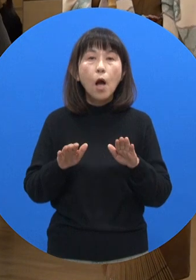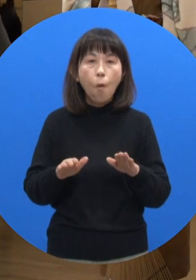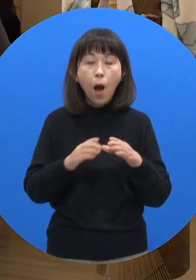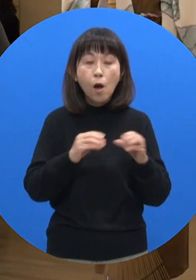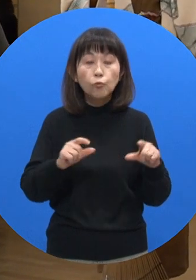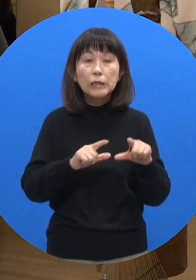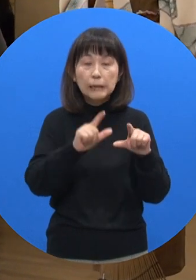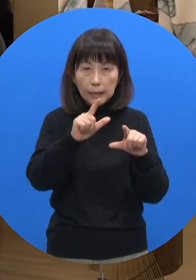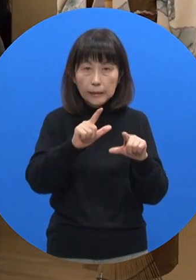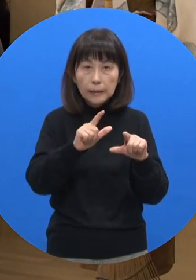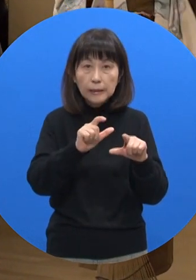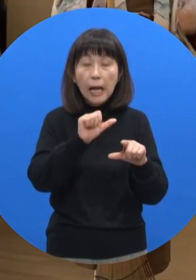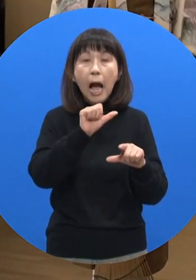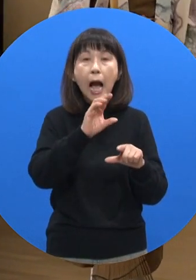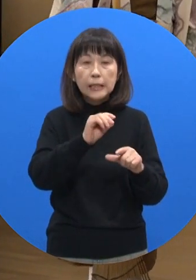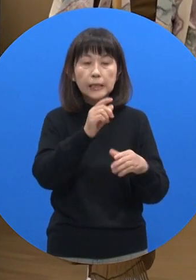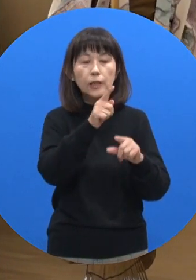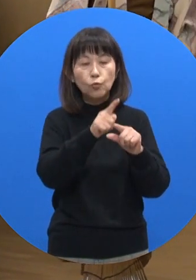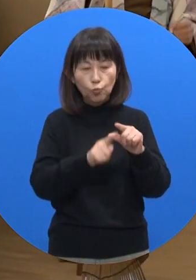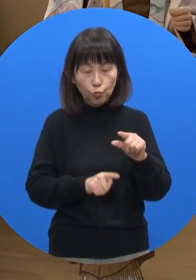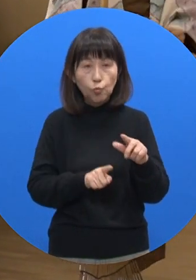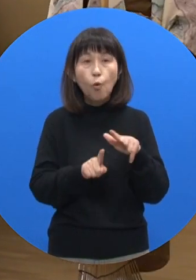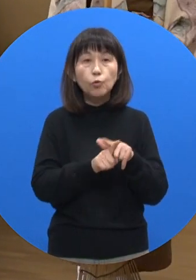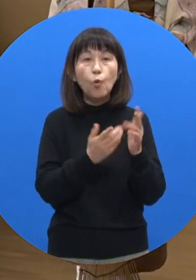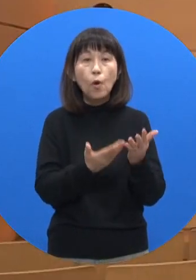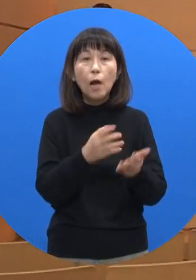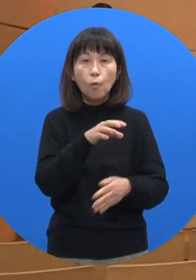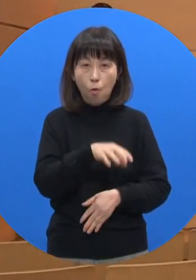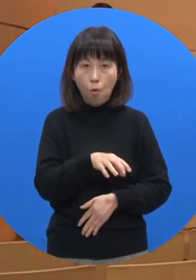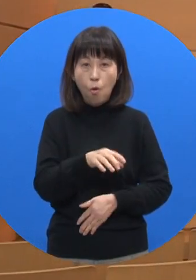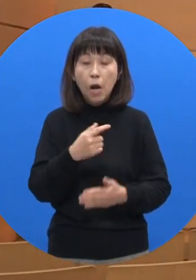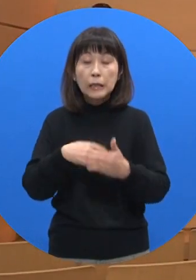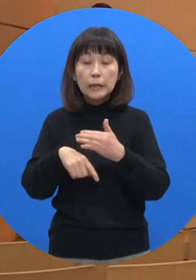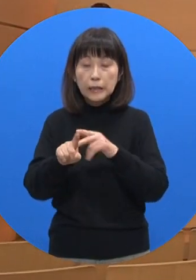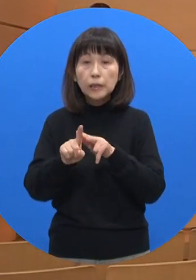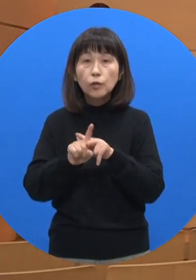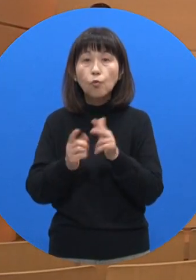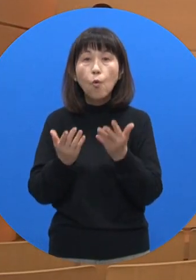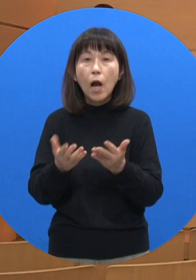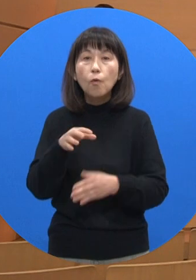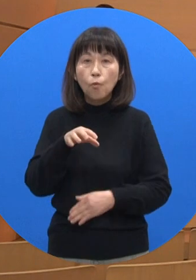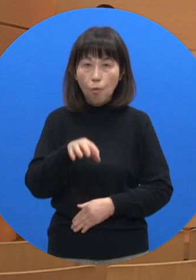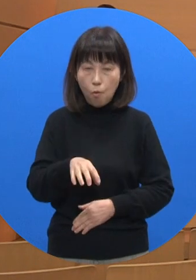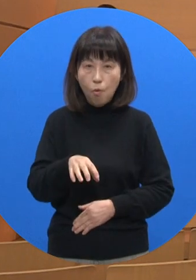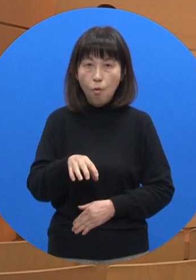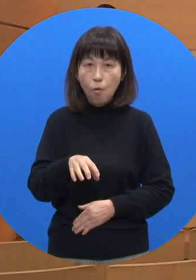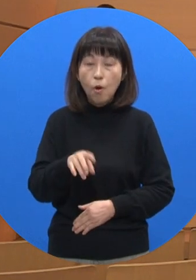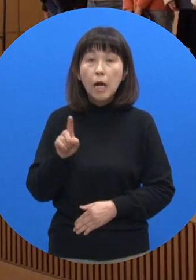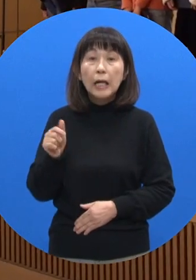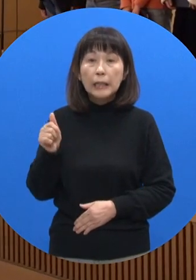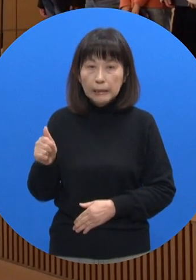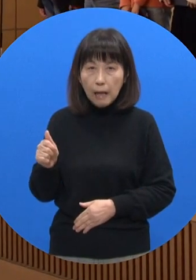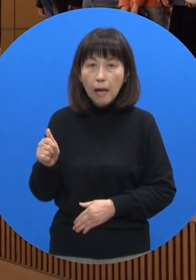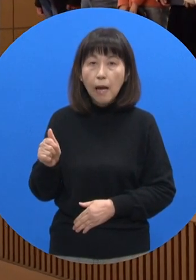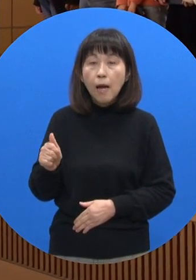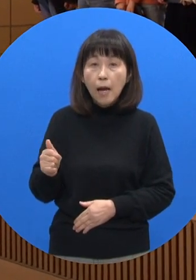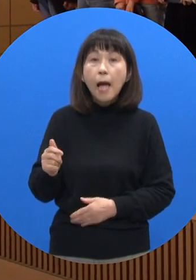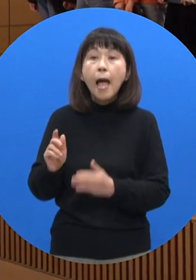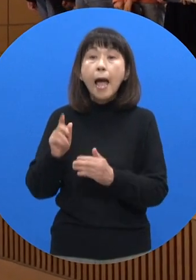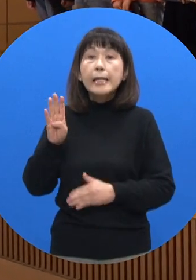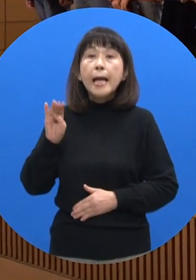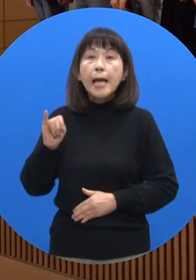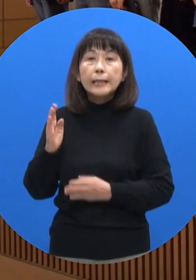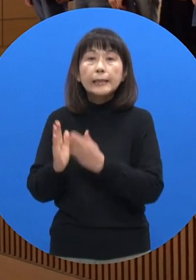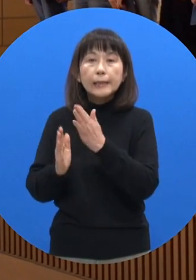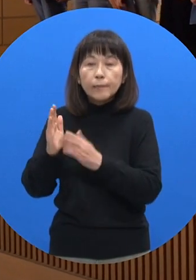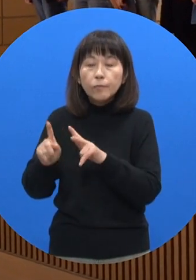国東市立安芸中央小学校、肘町立肘小学校、北市立恵林小